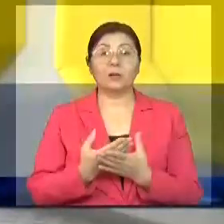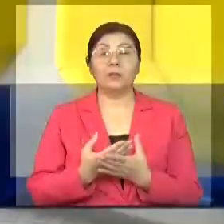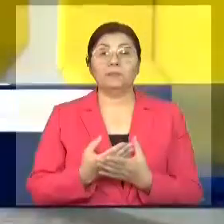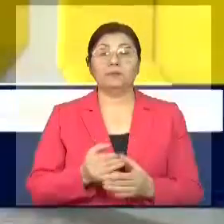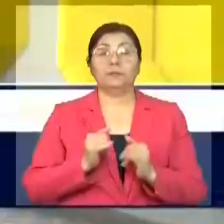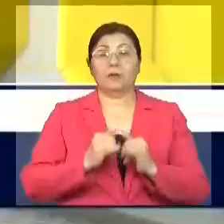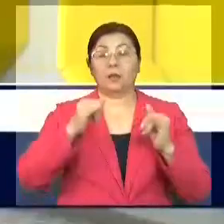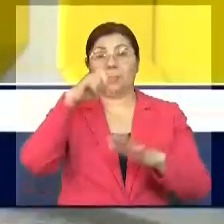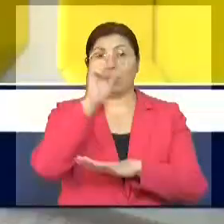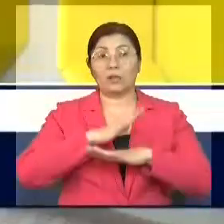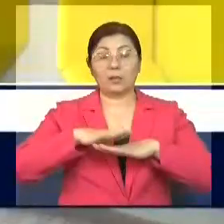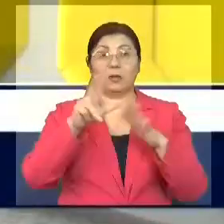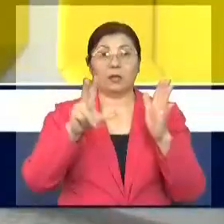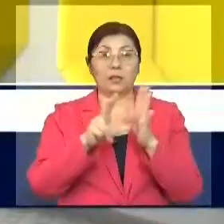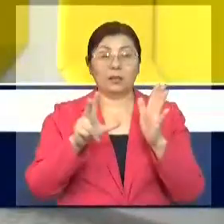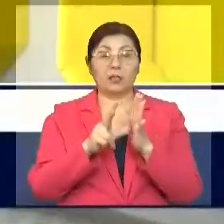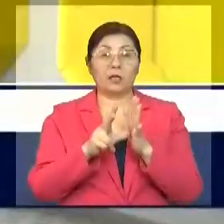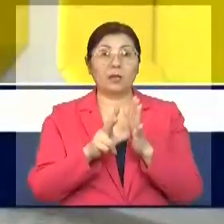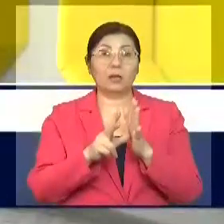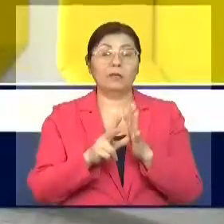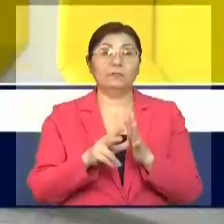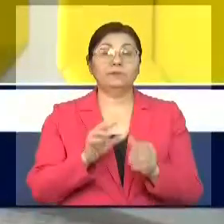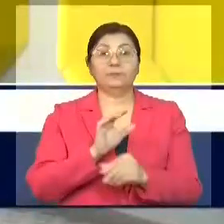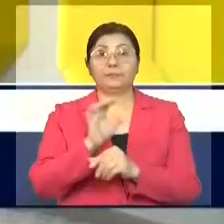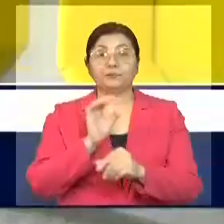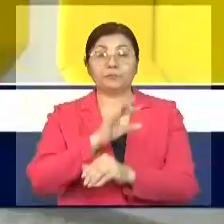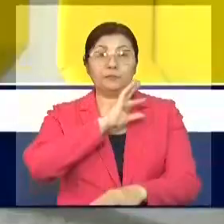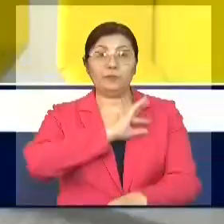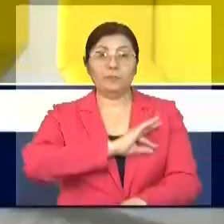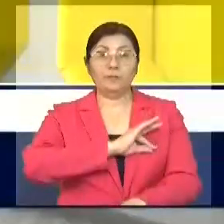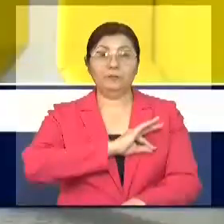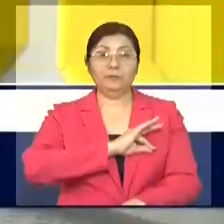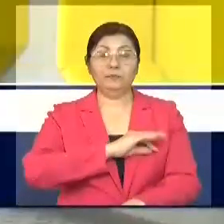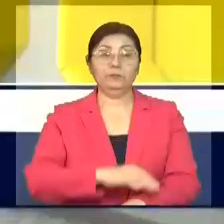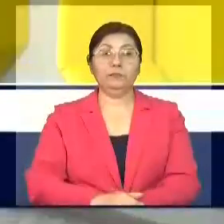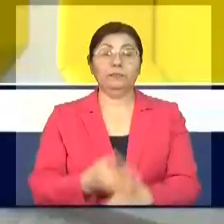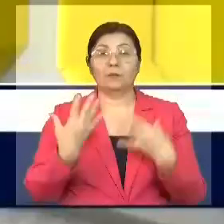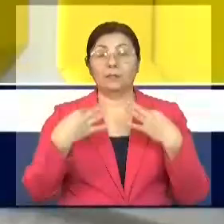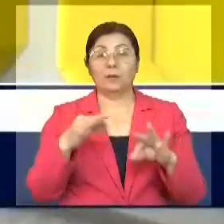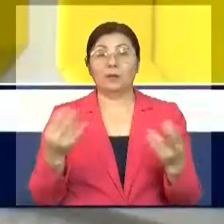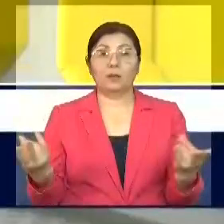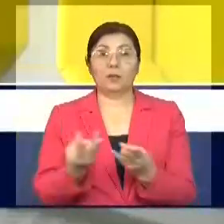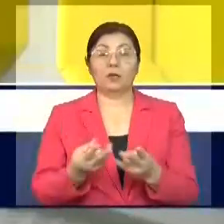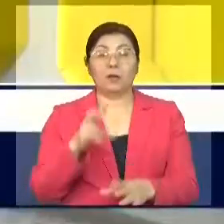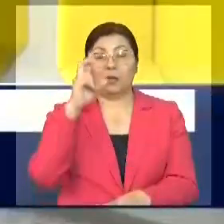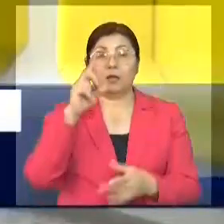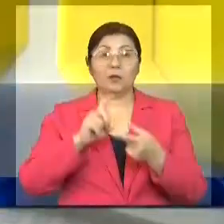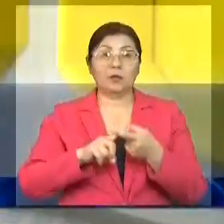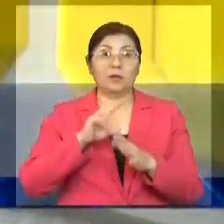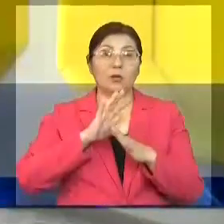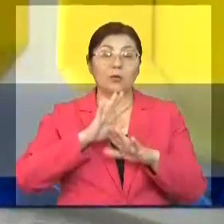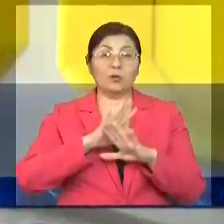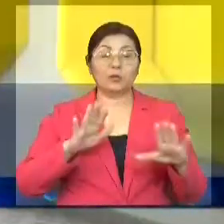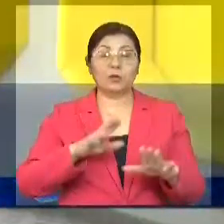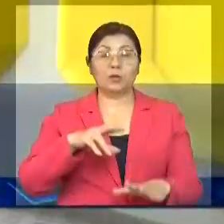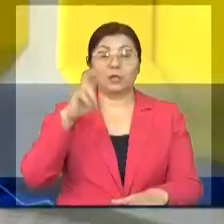елдер, энергияны өндіру және осы энергия көздерін өндіруде пайдалануда дербестік керек. Жалпы мемлекеттің тәуелсіздігі,